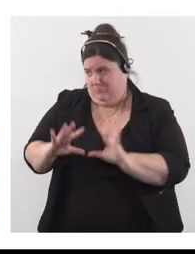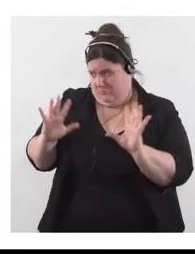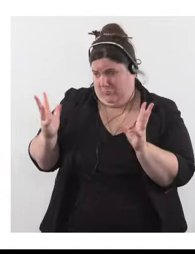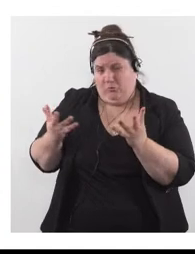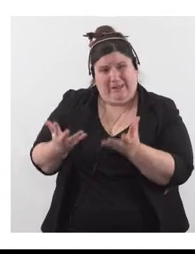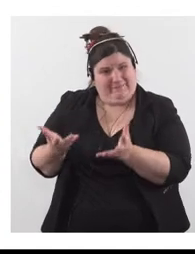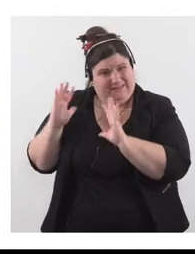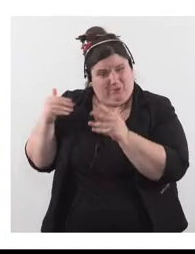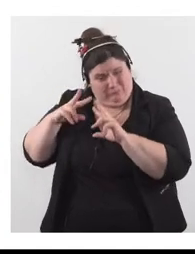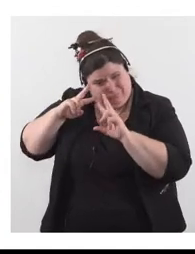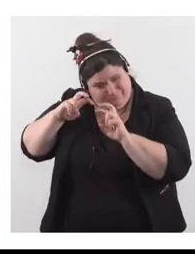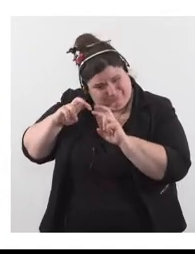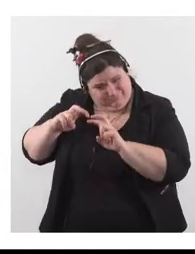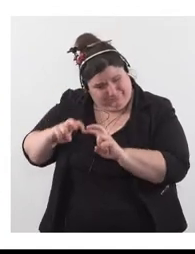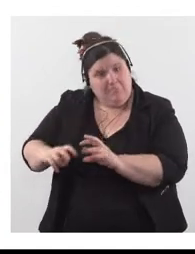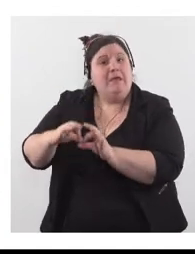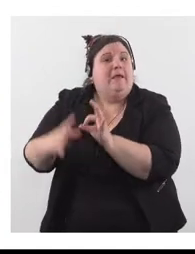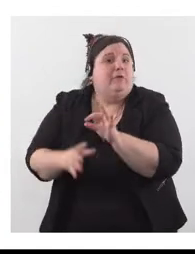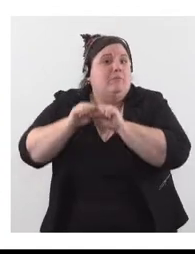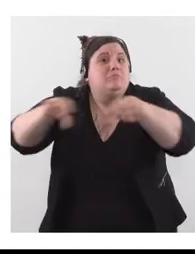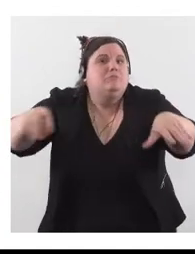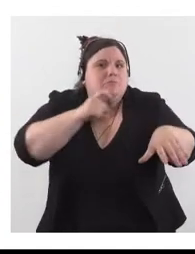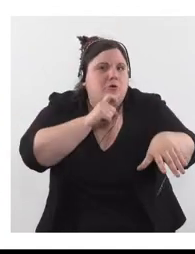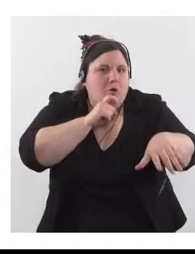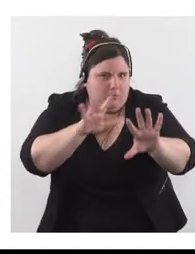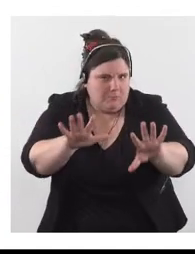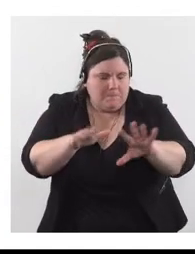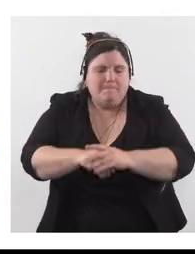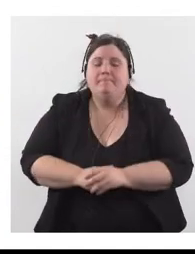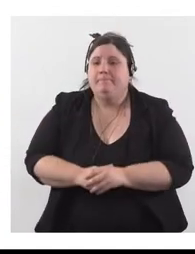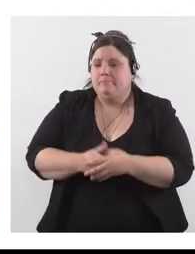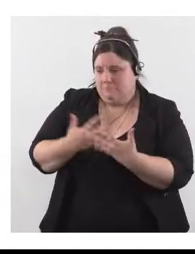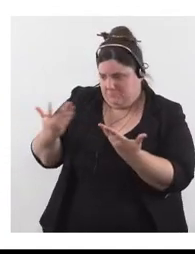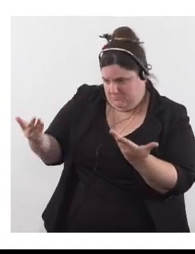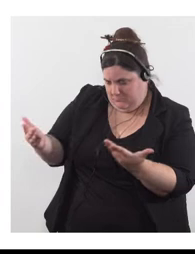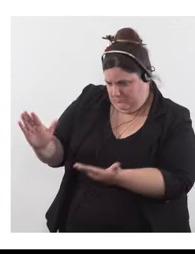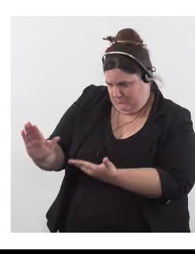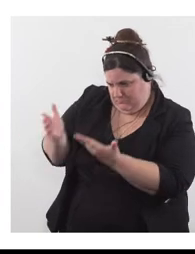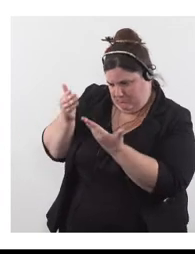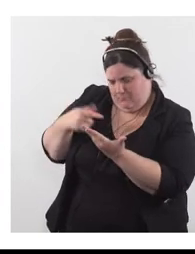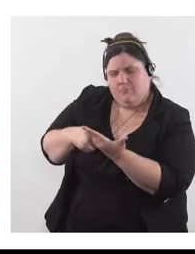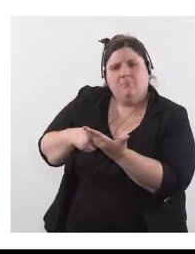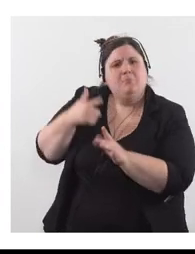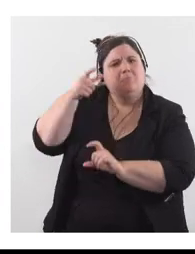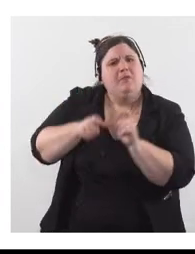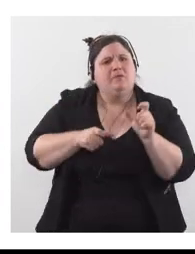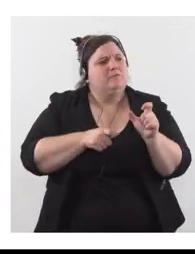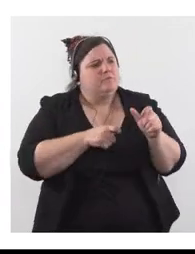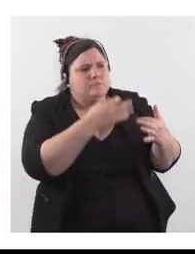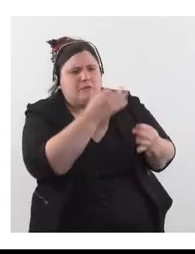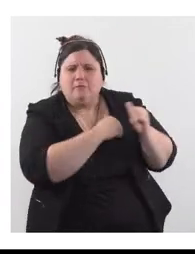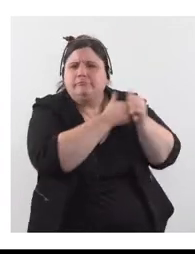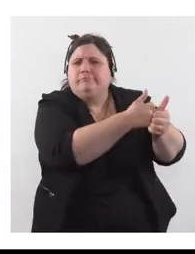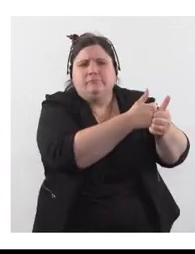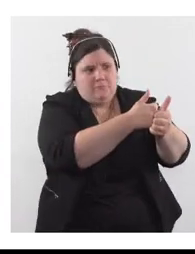pour bientôt, démontre que quand quelqu'un va en justice et fait appel à la législation antidiscrimination, le taux de